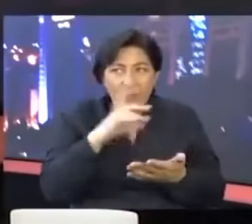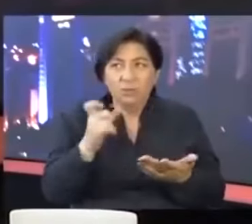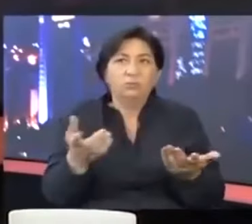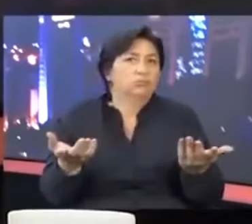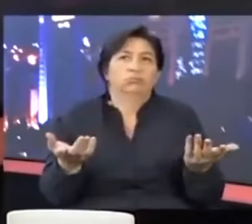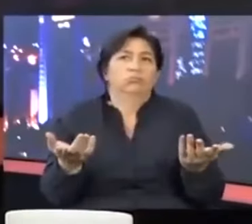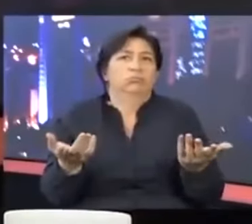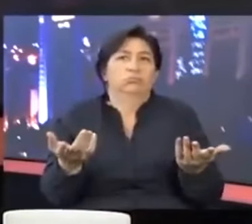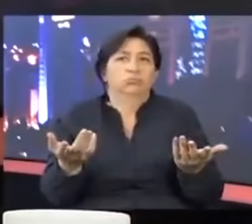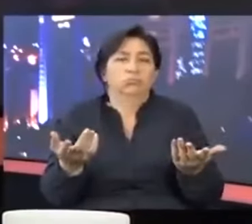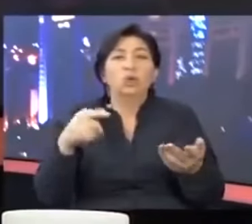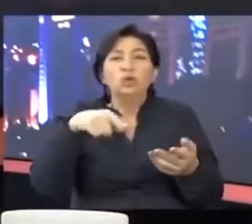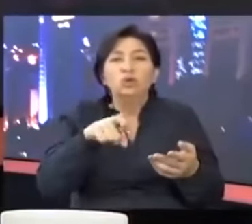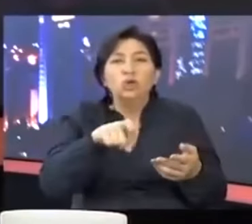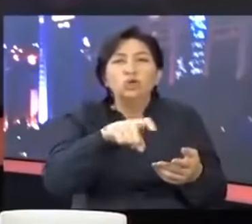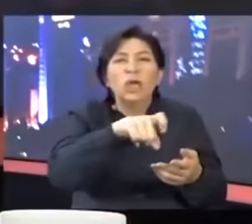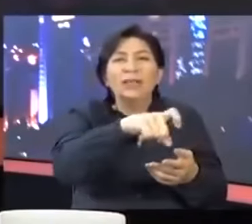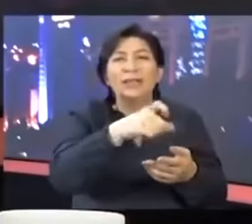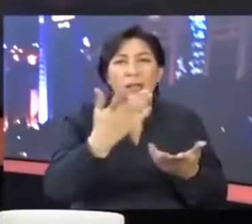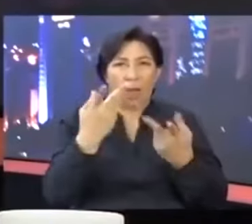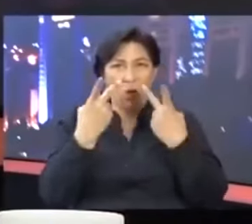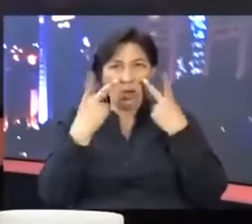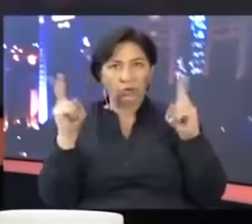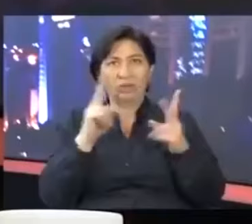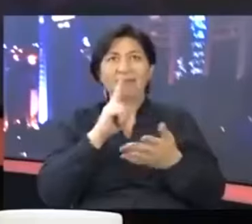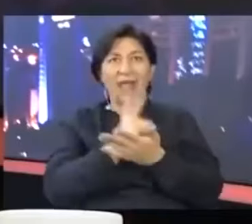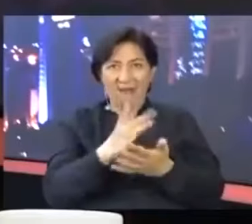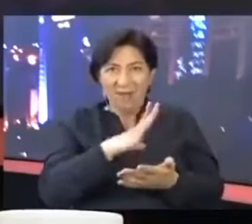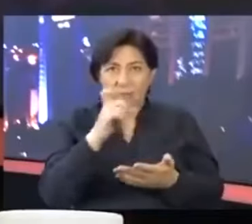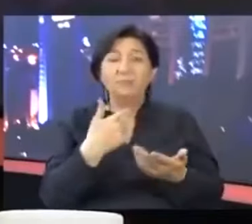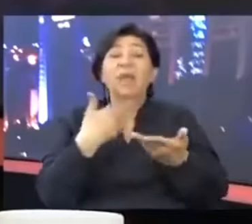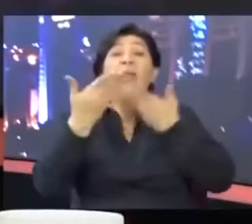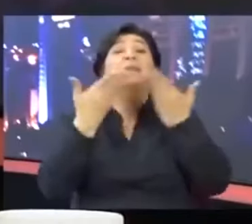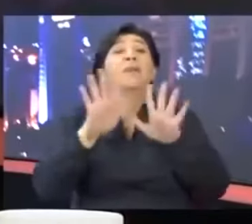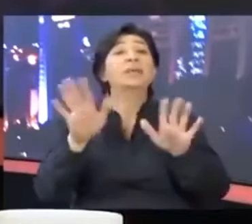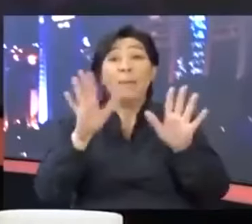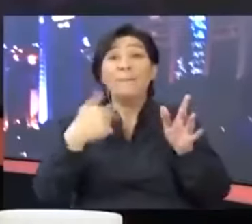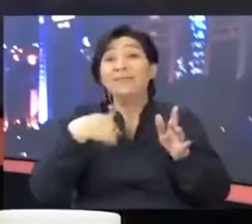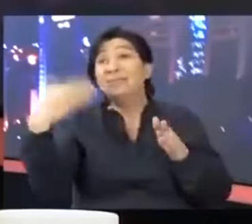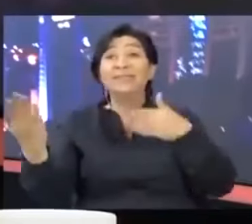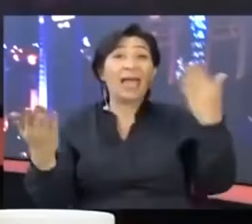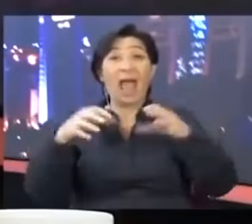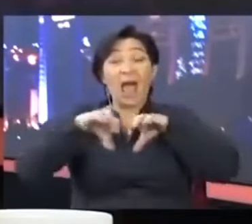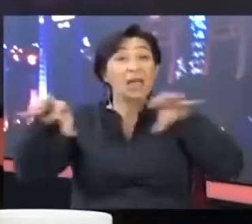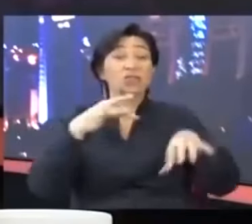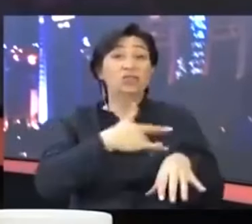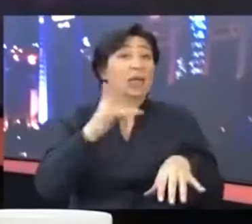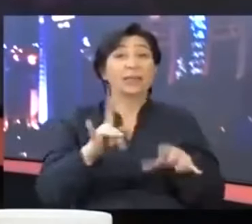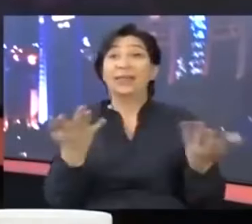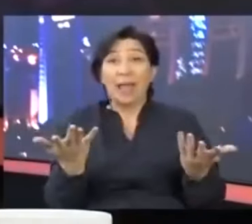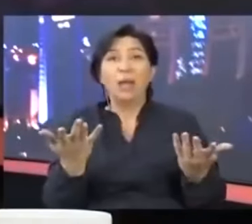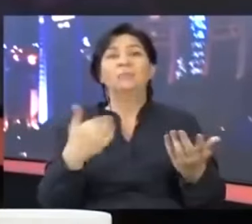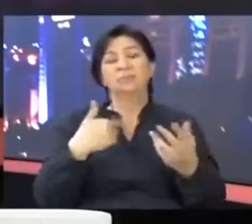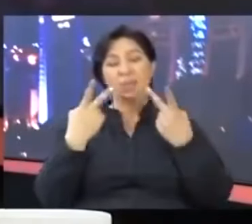özgür iradesi olmadığını görür işte solucanın T Benim hiçbir Özgür iradesinden bahsedemeyiz ama bizi diğer canlılardan farklı yapan şey özgür